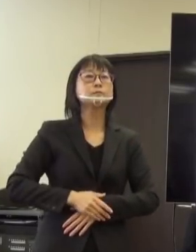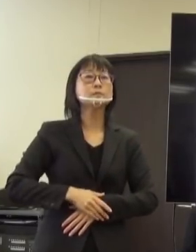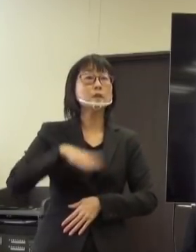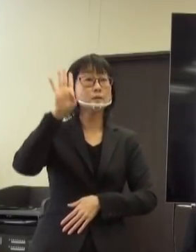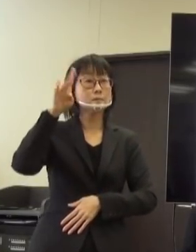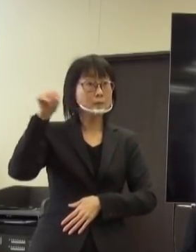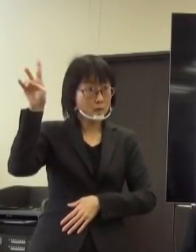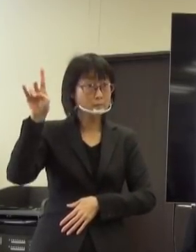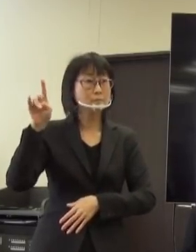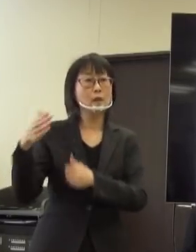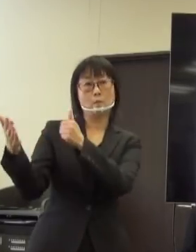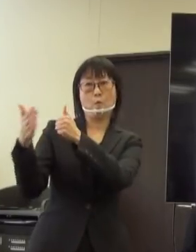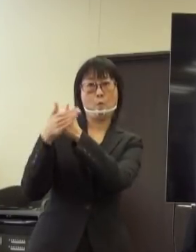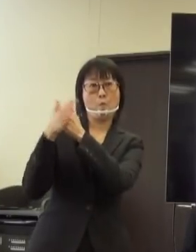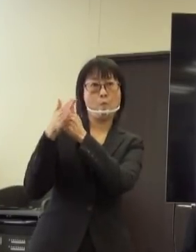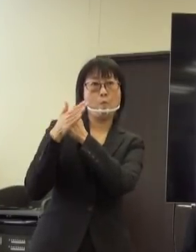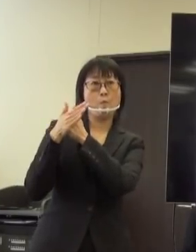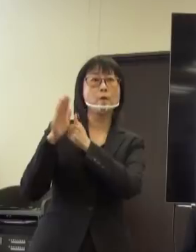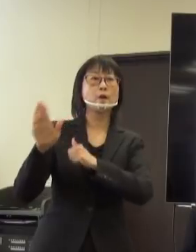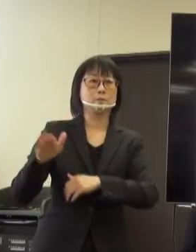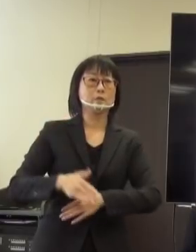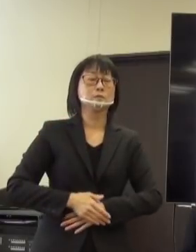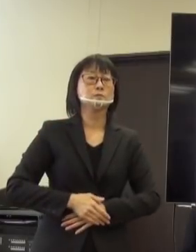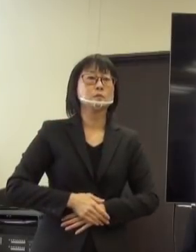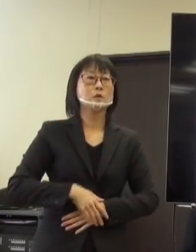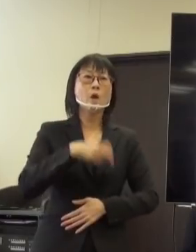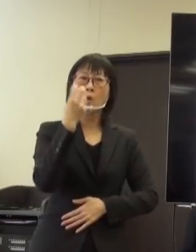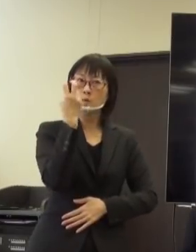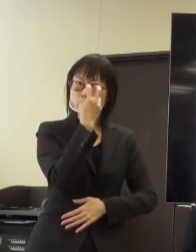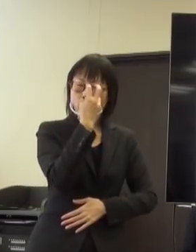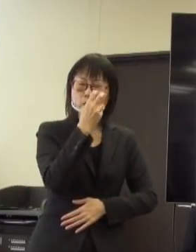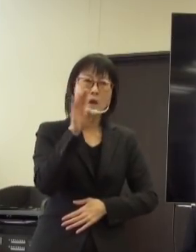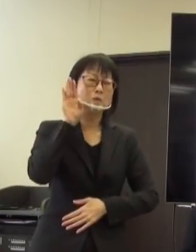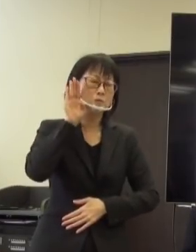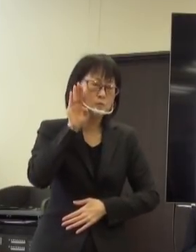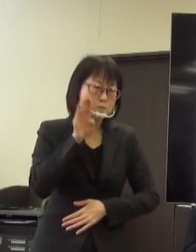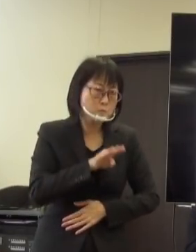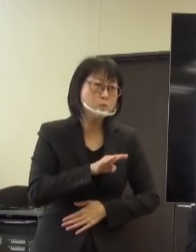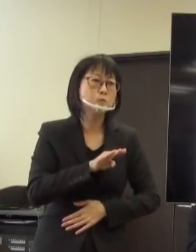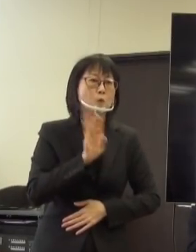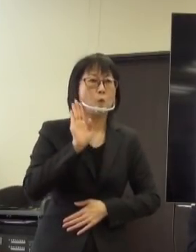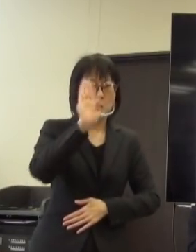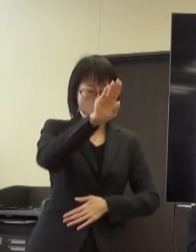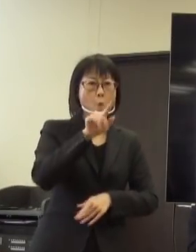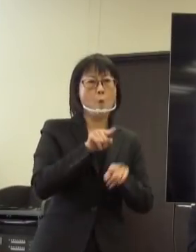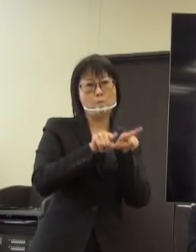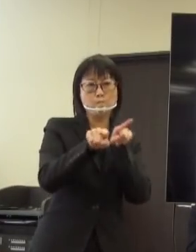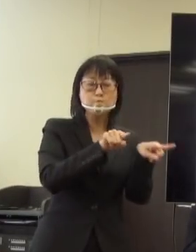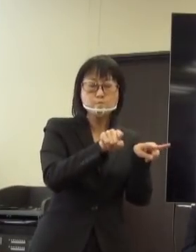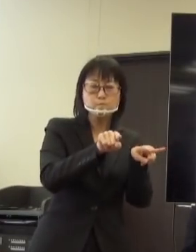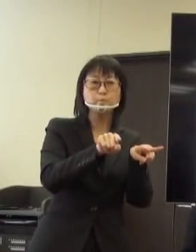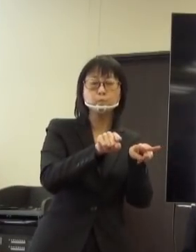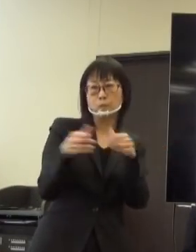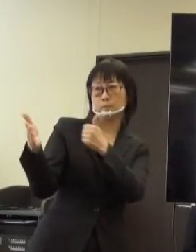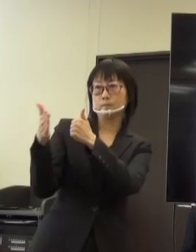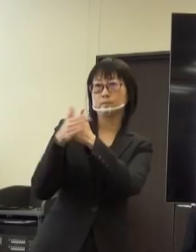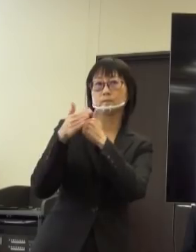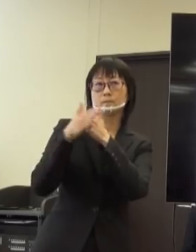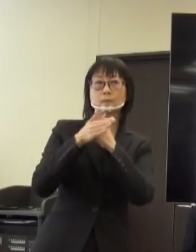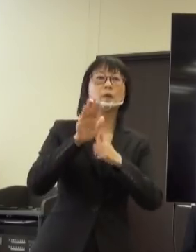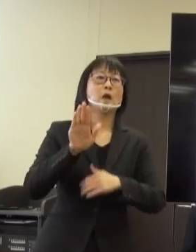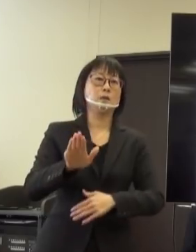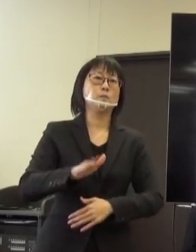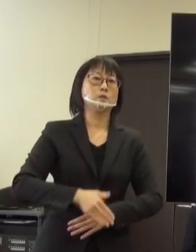して、調査あるいはそう今後の指導支援に入っていただいているという状況であ